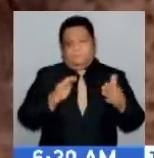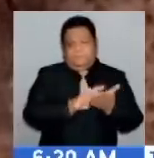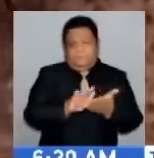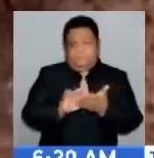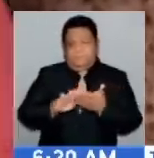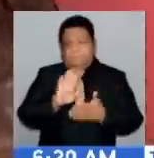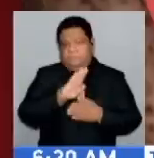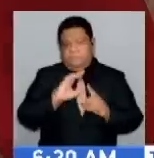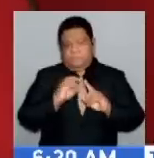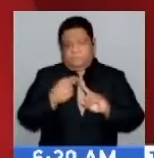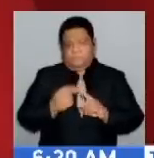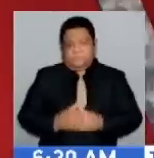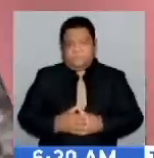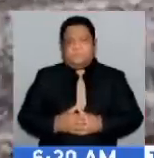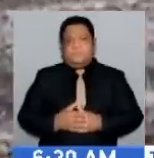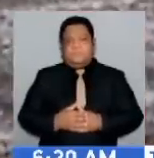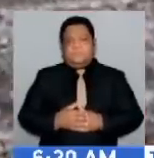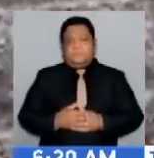LGU.